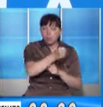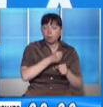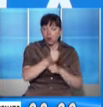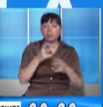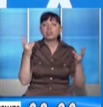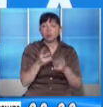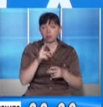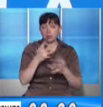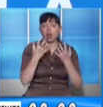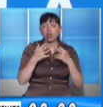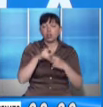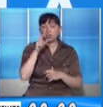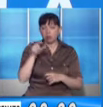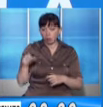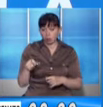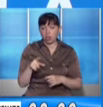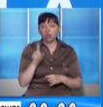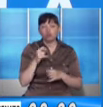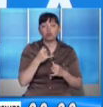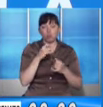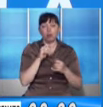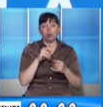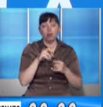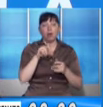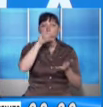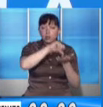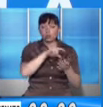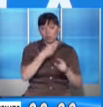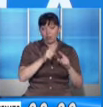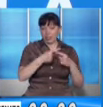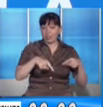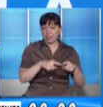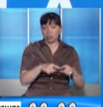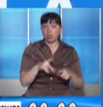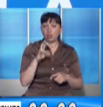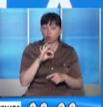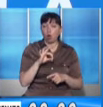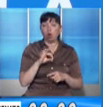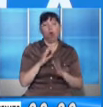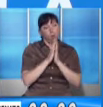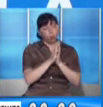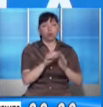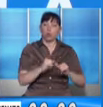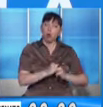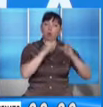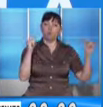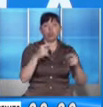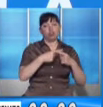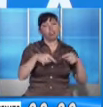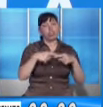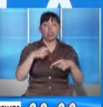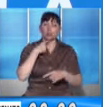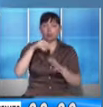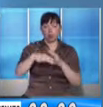oameni desemnați pentru a deservi secțiile de votare, dar în același timp cerem un număr mai mare de secții de